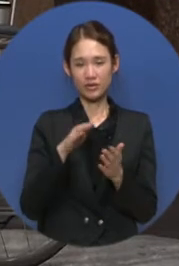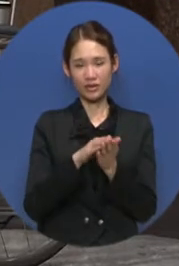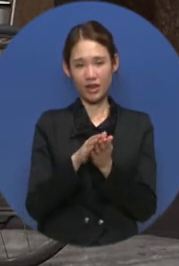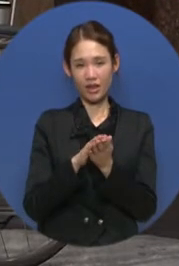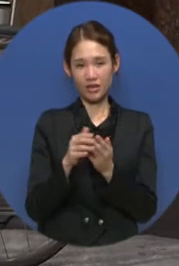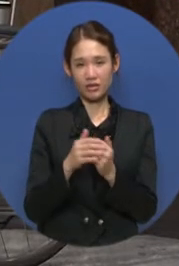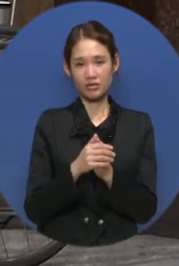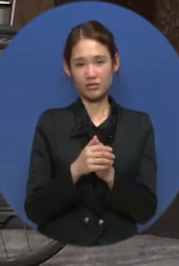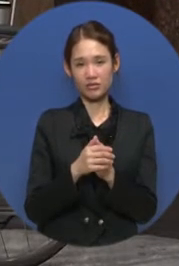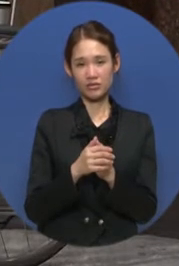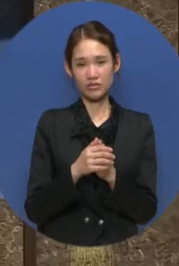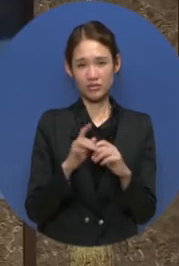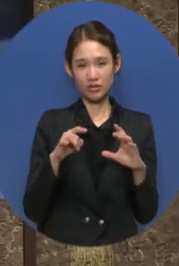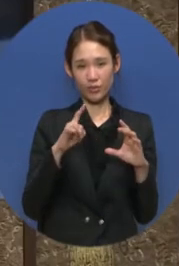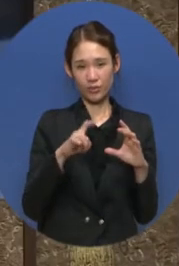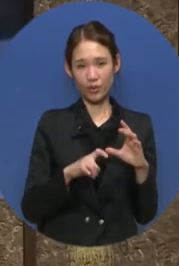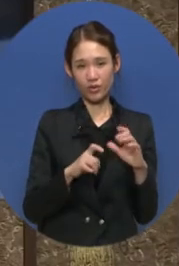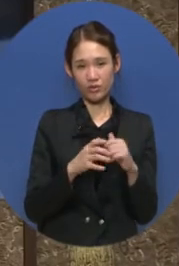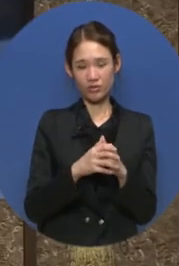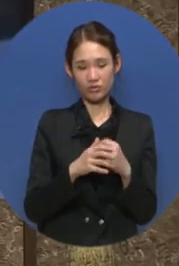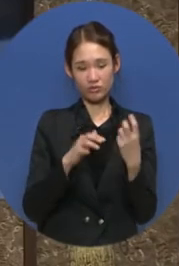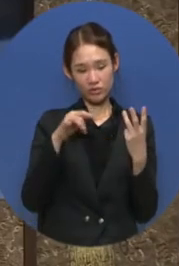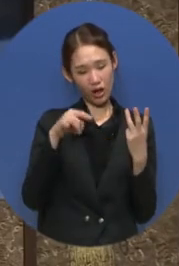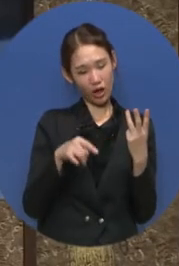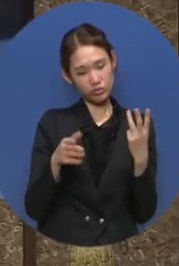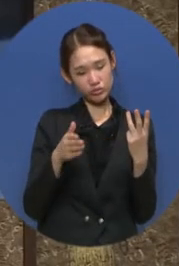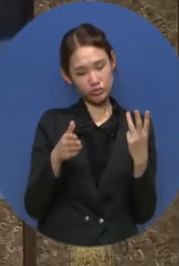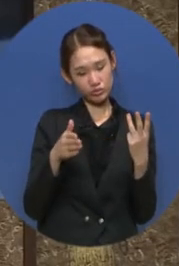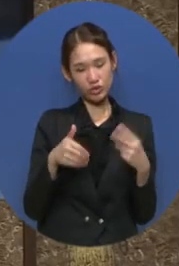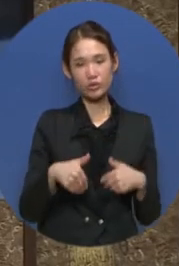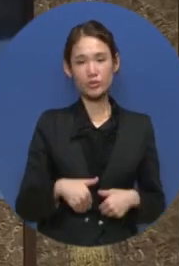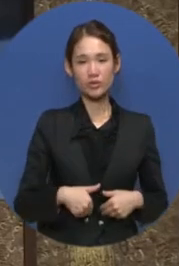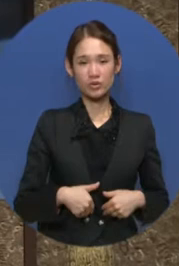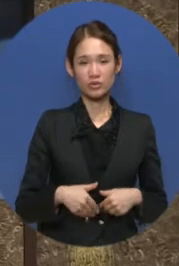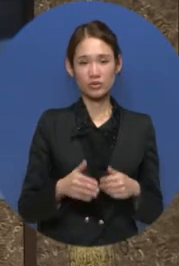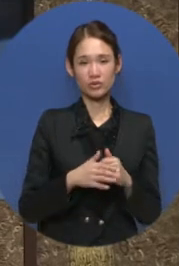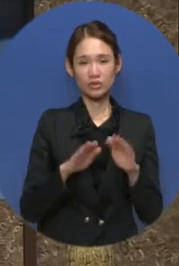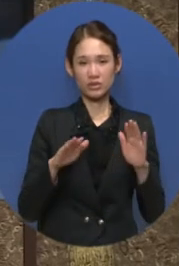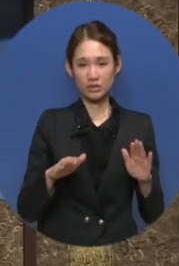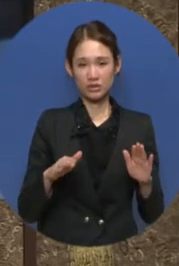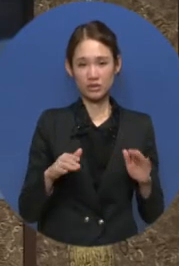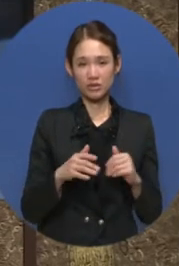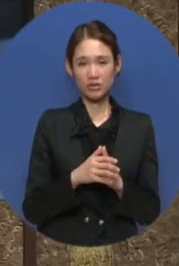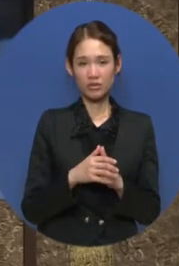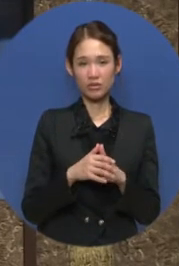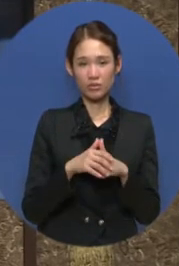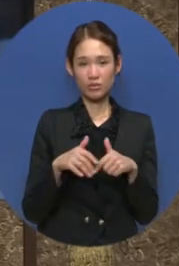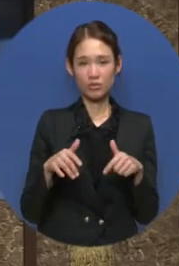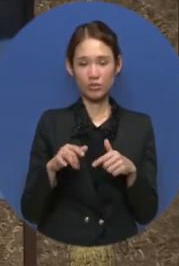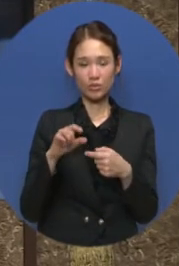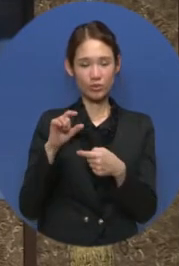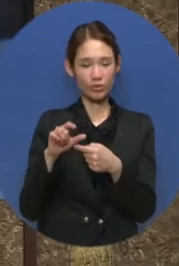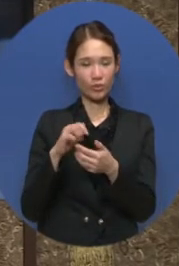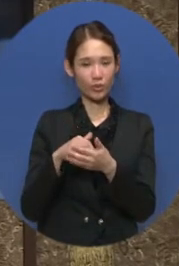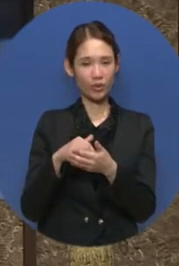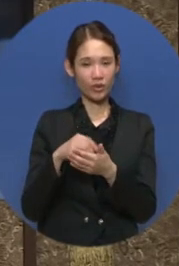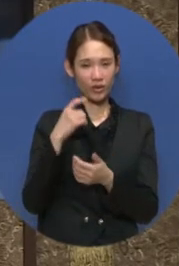안에 펌프가 있으니까 네. 한 3주 정도 걸렸거든요. 네. 근데 이번에는 보니까 보통